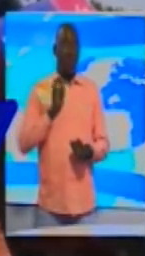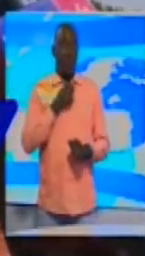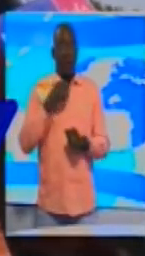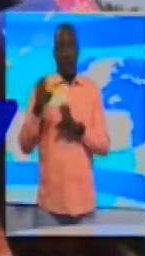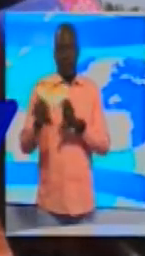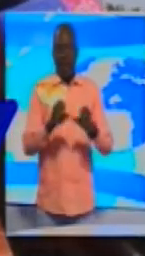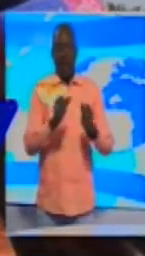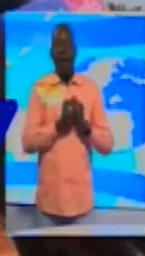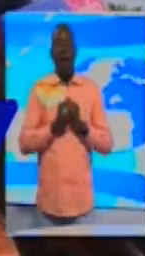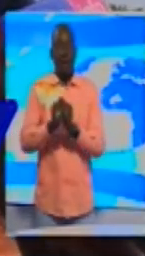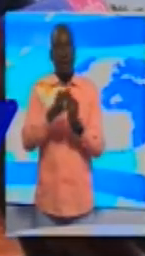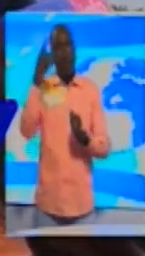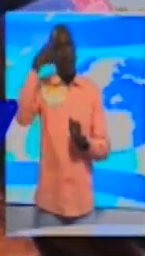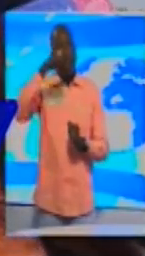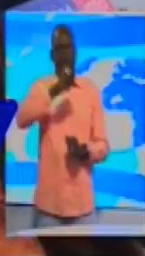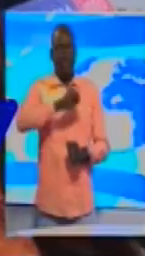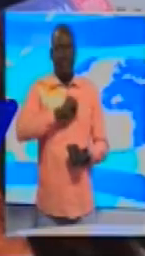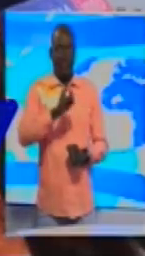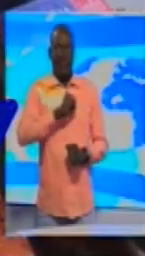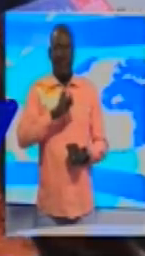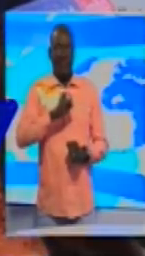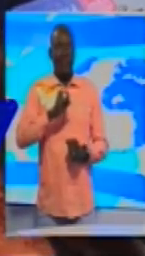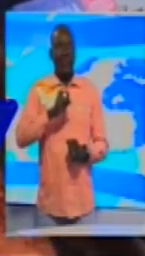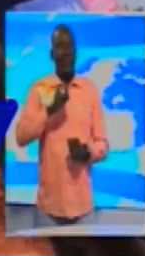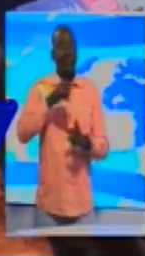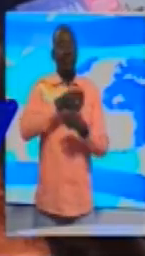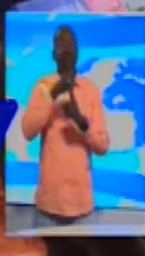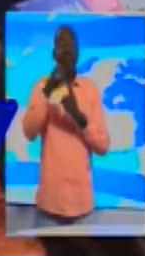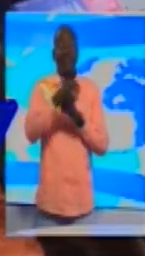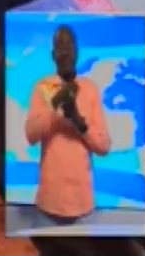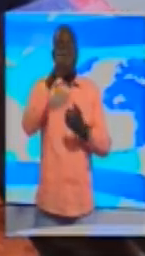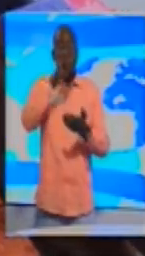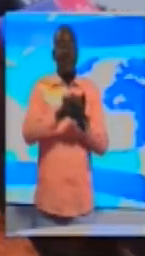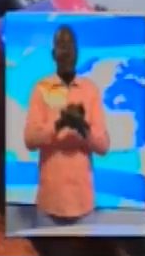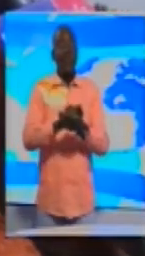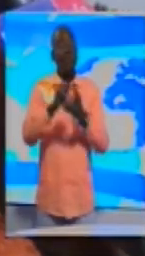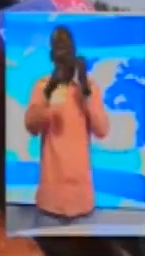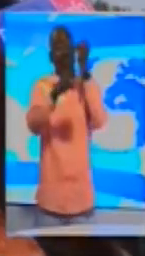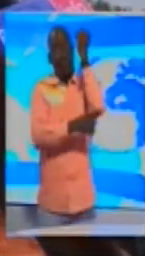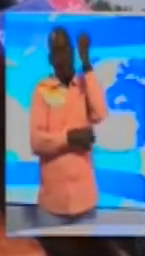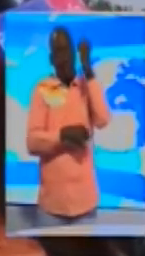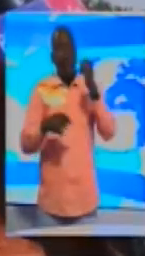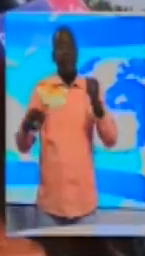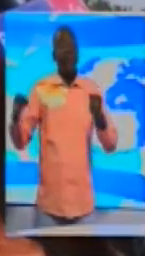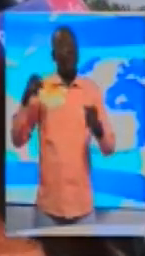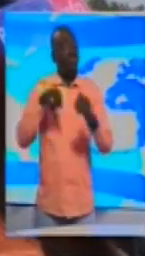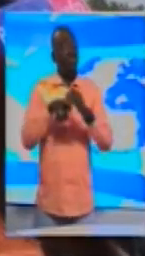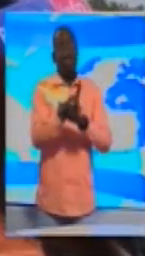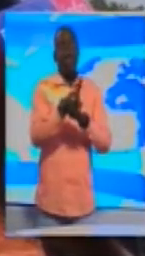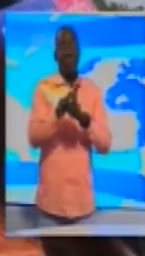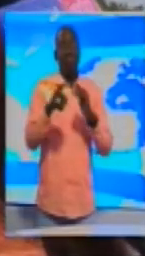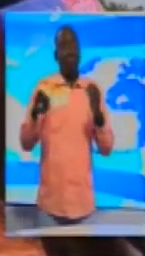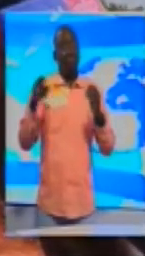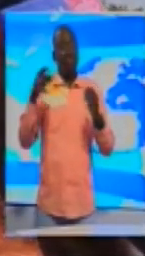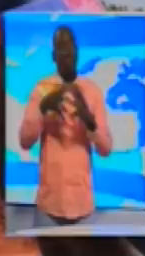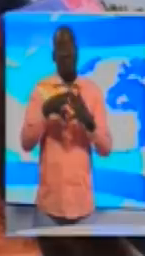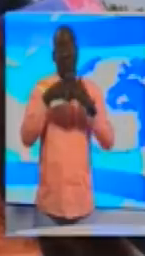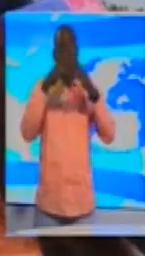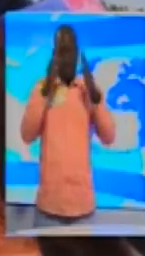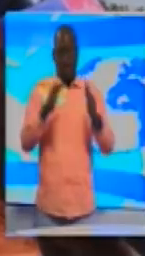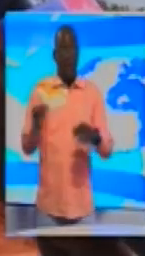pour pouvoir efficacement lutter contre cette fraude qui tue vraiment les industries qui sont légalement